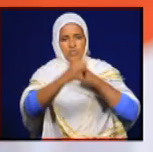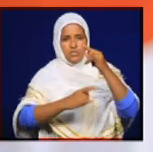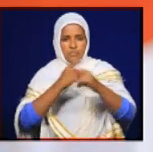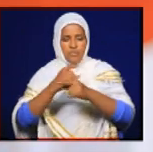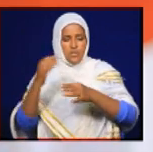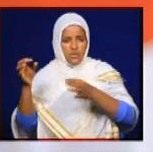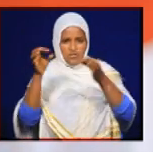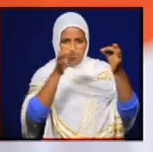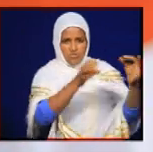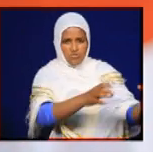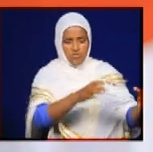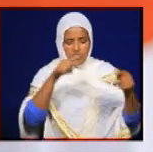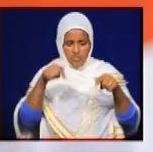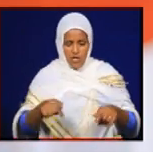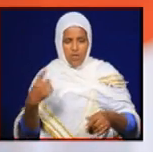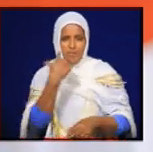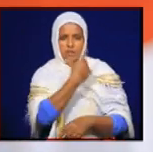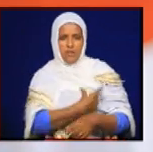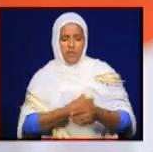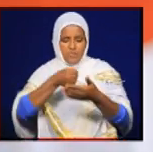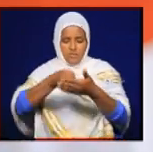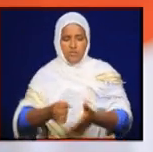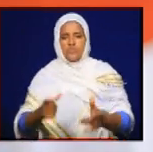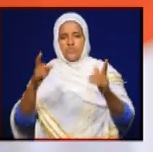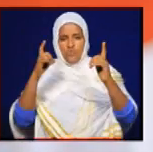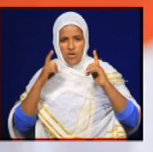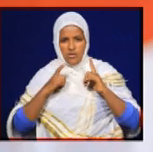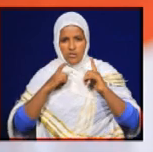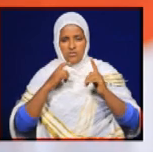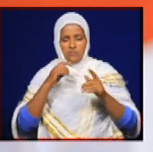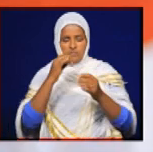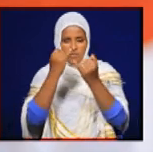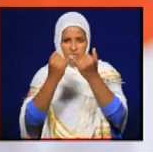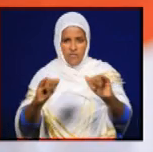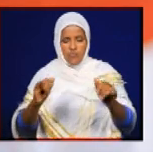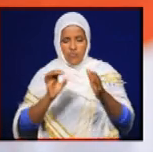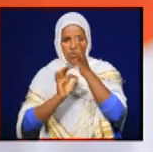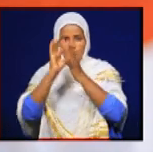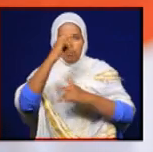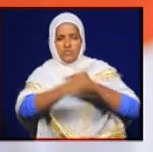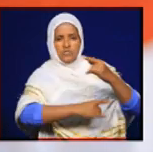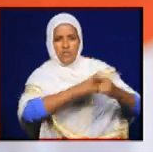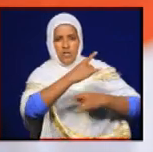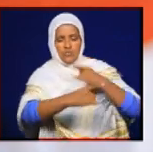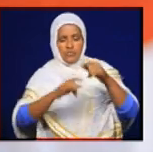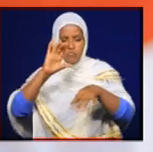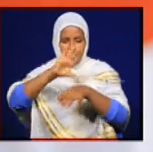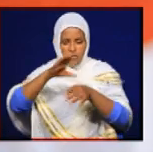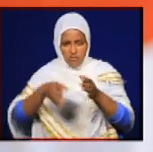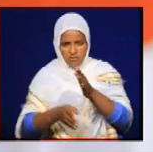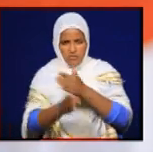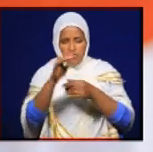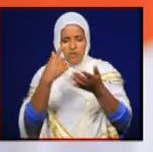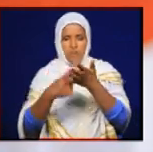ሆነው ዘመን አሻገሩሽ ዛሬም በእኛ ልብ ጸንተሽ ትኖሪያለሽ የአብራክሽ ክፋዮች ቢቆጠር ዘራቸው